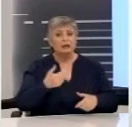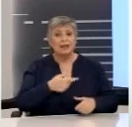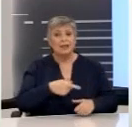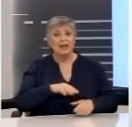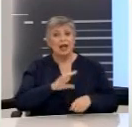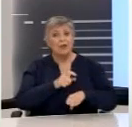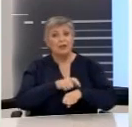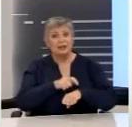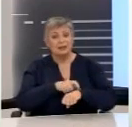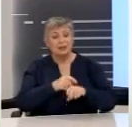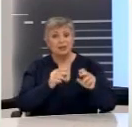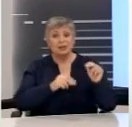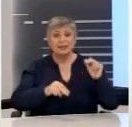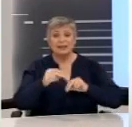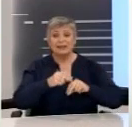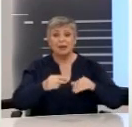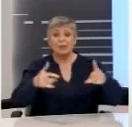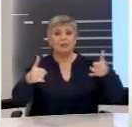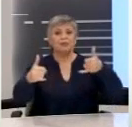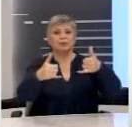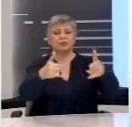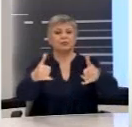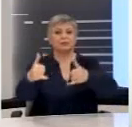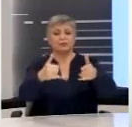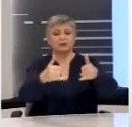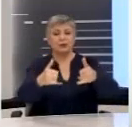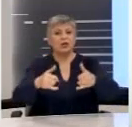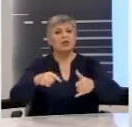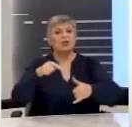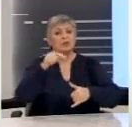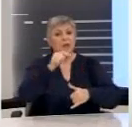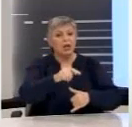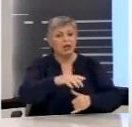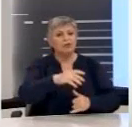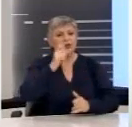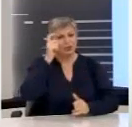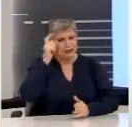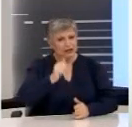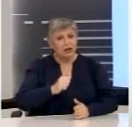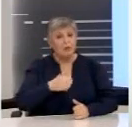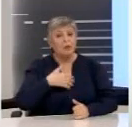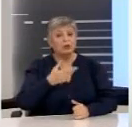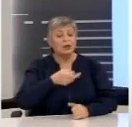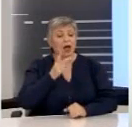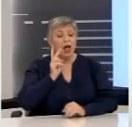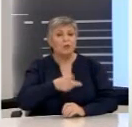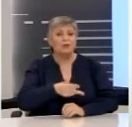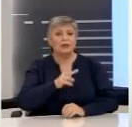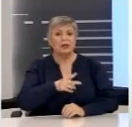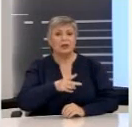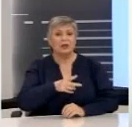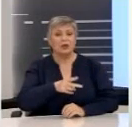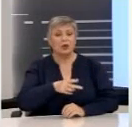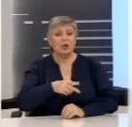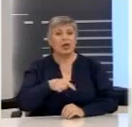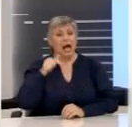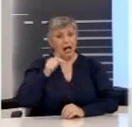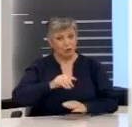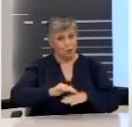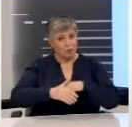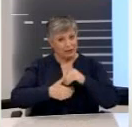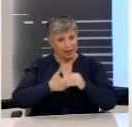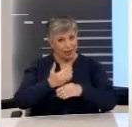Άμυνας συμβούλευε τον Γιαννουσάκη που η ζωή του κινδύνευε γιατί συμπεραιτούσε με κάποιους από αυτούς που δολοφονήθηκαν. Αυτό